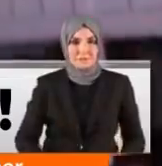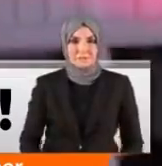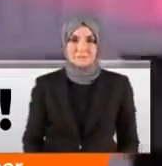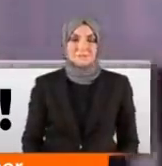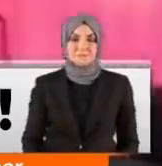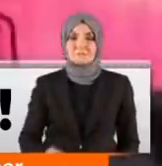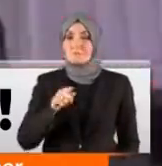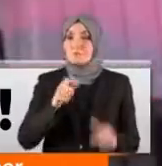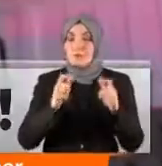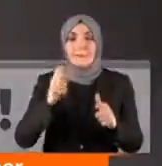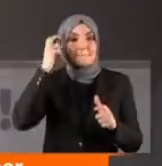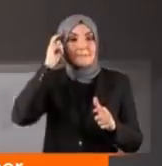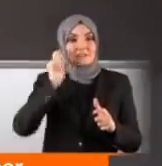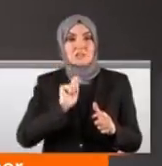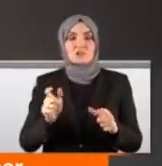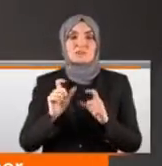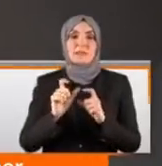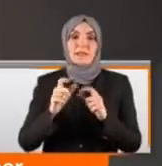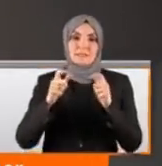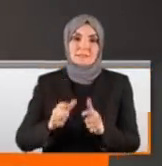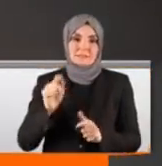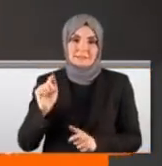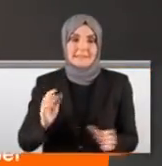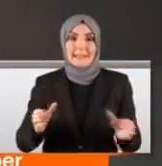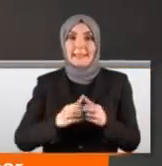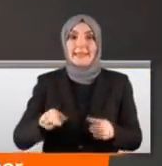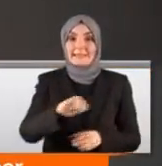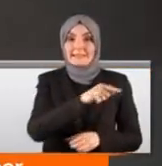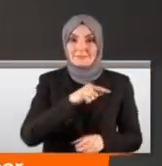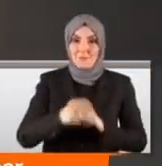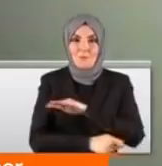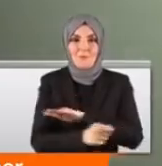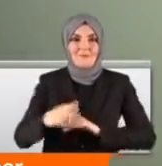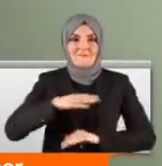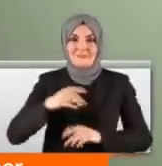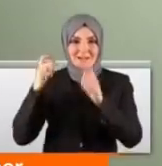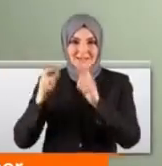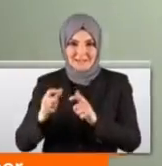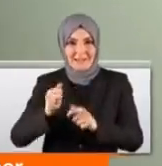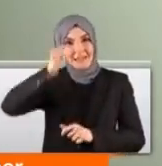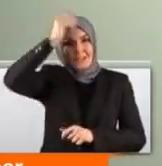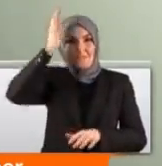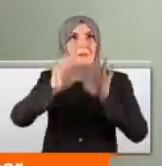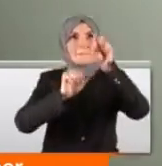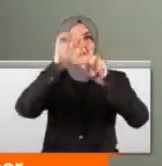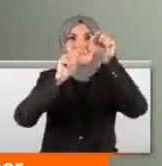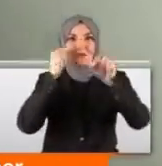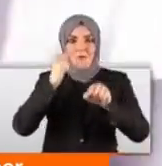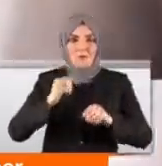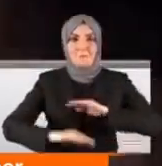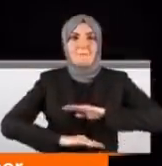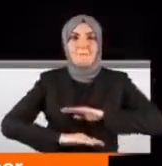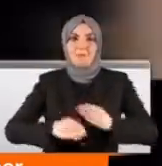Burası da Manisa Salihli ekipler kumar oynatılan adrese itfaiye merdiveniyle balkondan girdi 7 Kumarbaz suçüstü